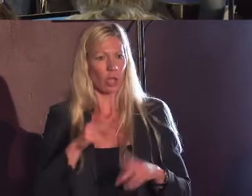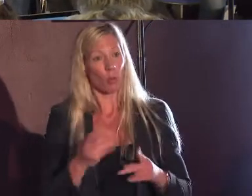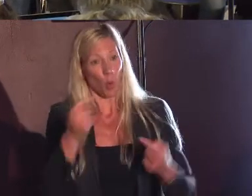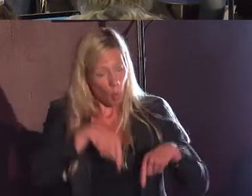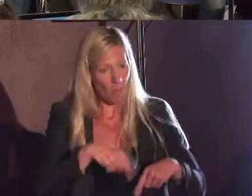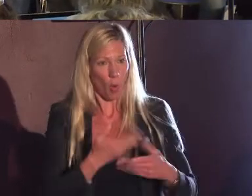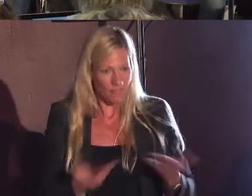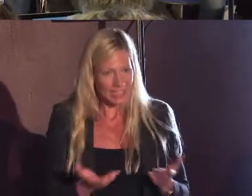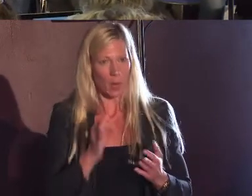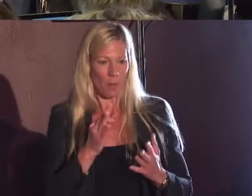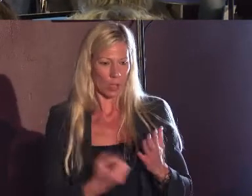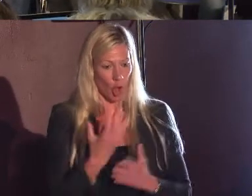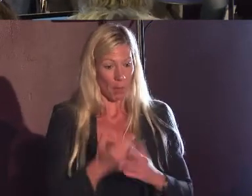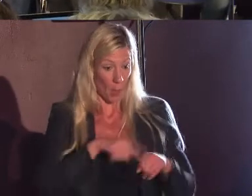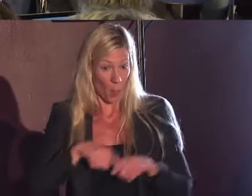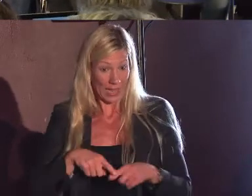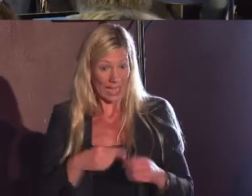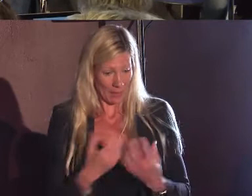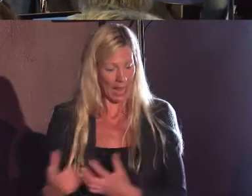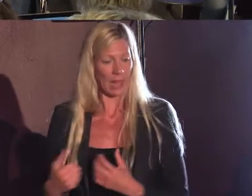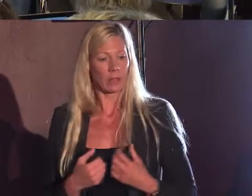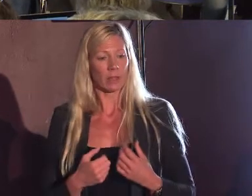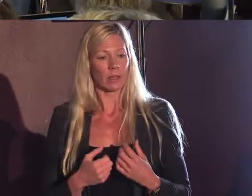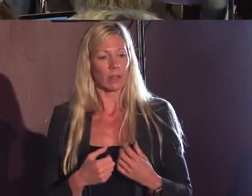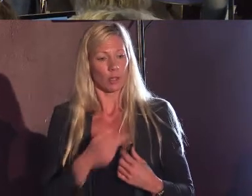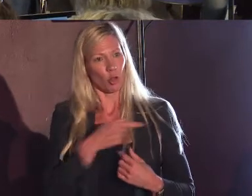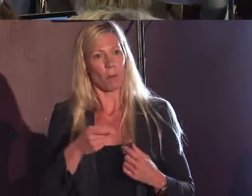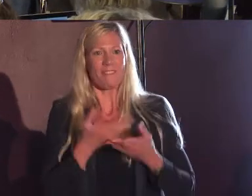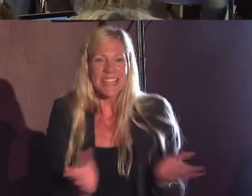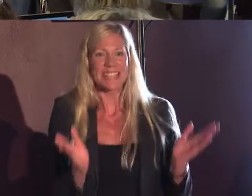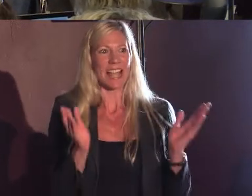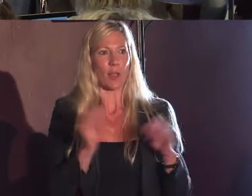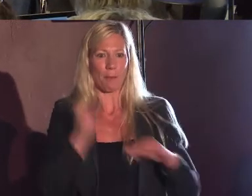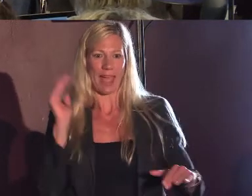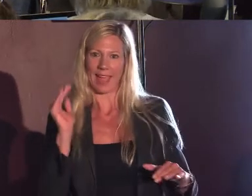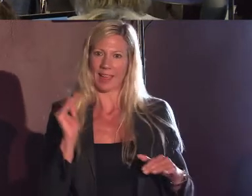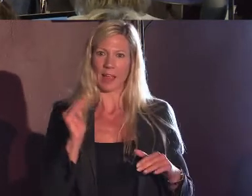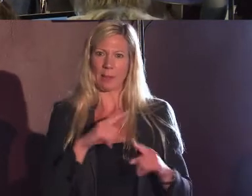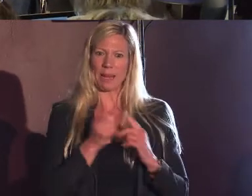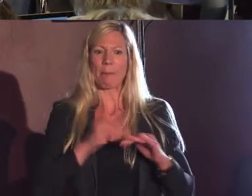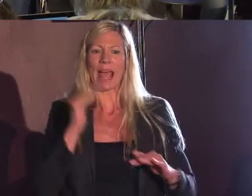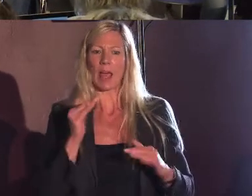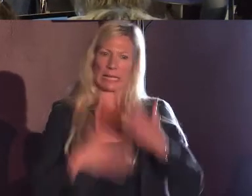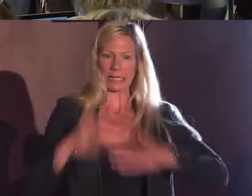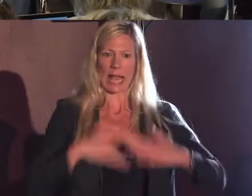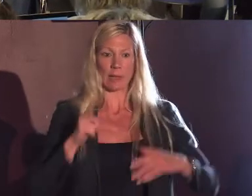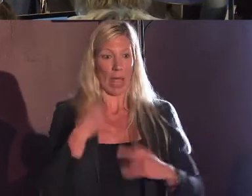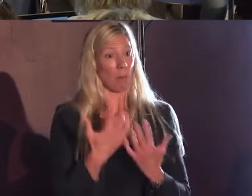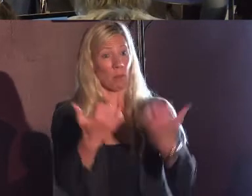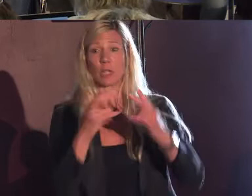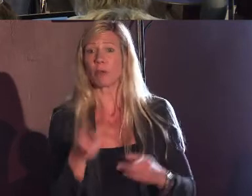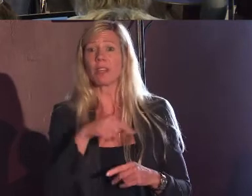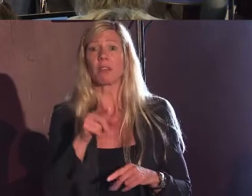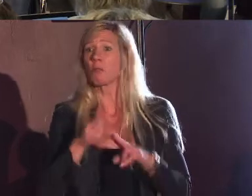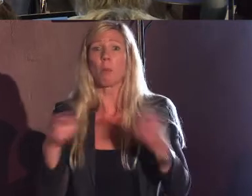visar hur man skapar de här spelen öppnar ju upp för ett intresse för en publik som vi aldrig